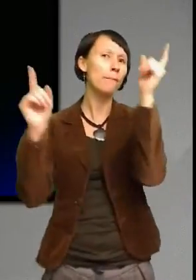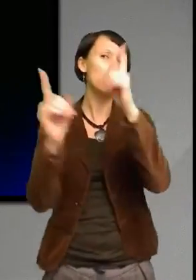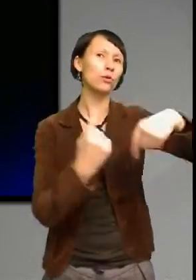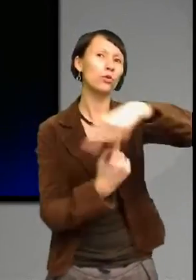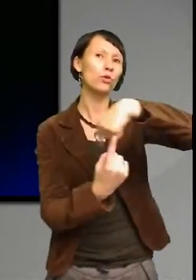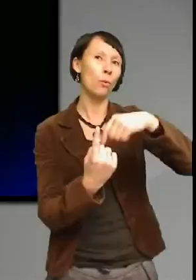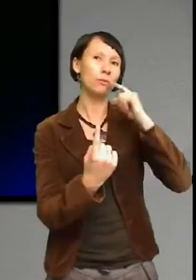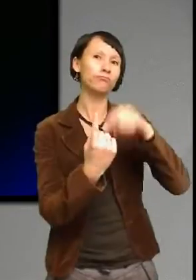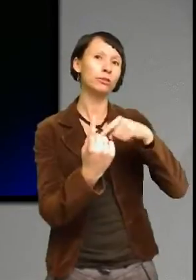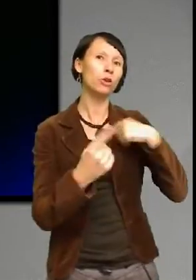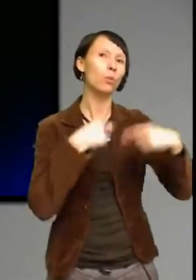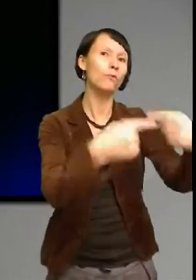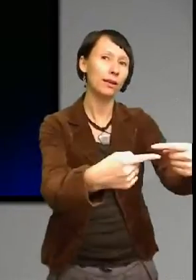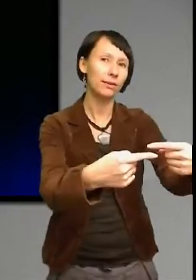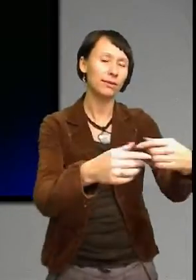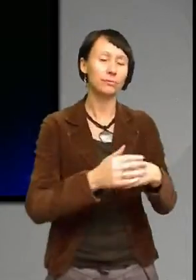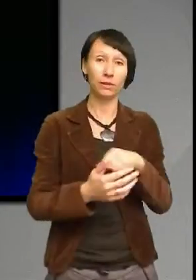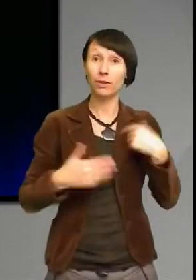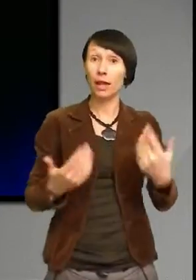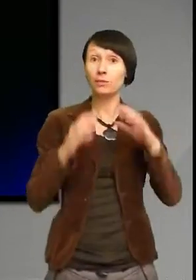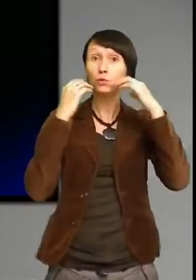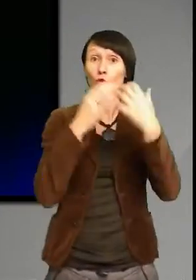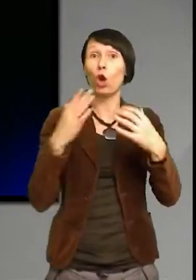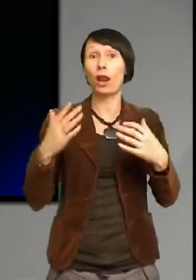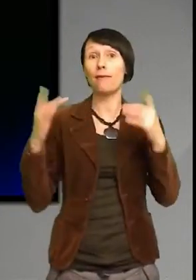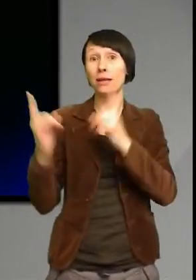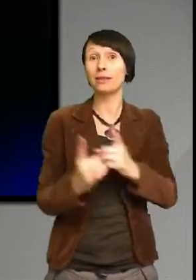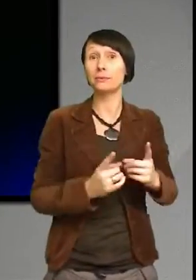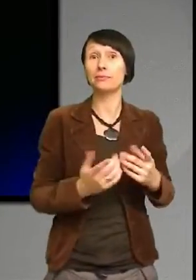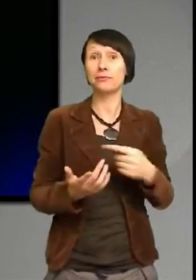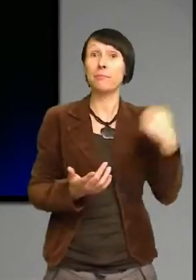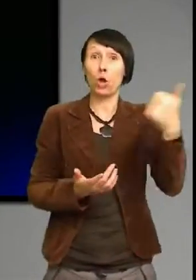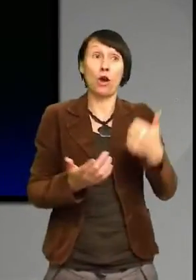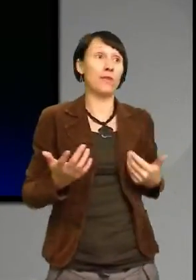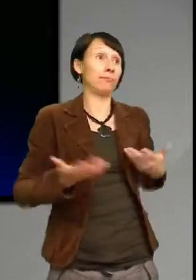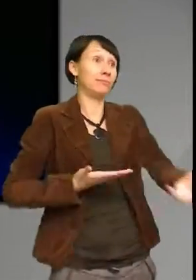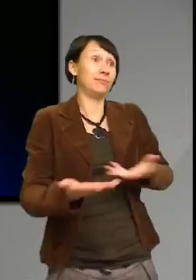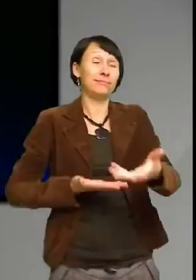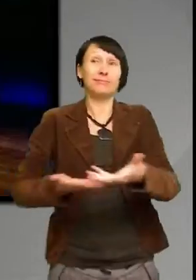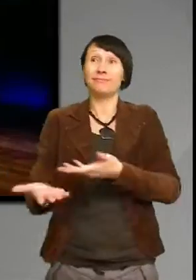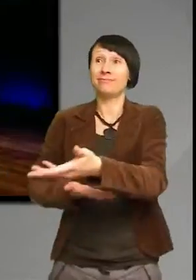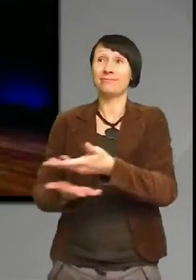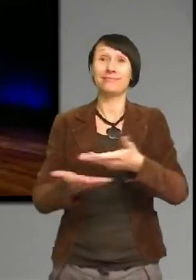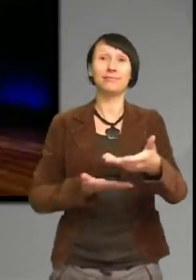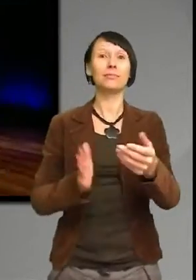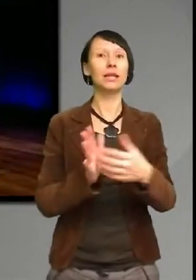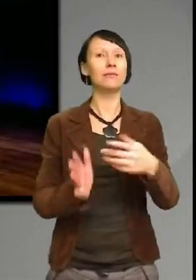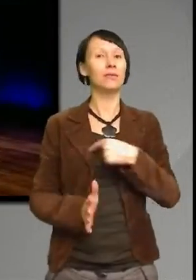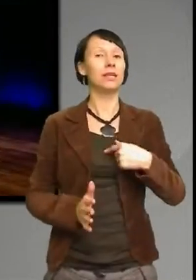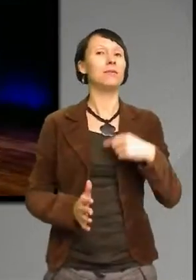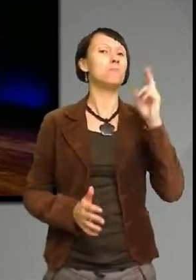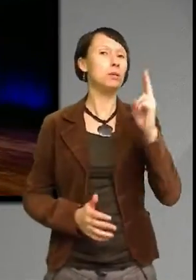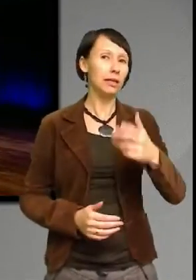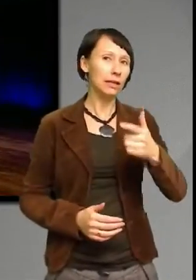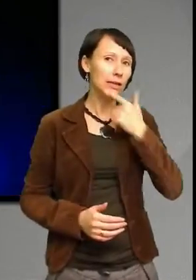Vi sociala varelser och umgänge är ett av våra främsta behov. Därför är vi fruktansvärt rädda för att göra något som